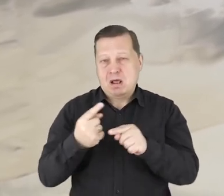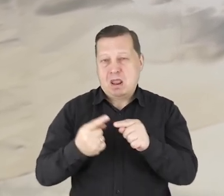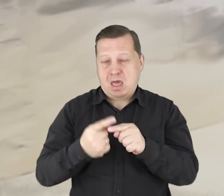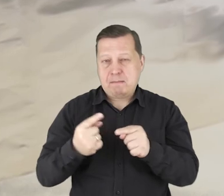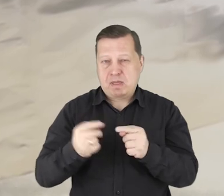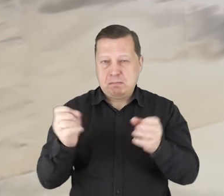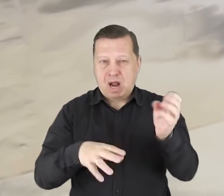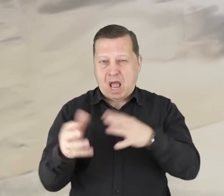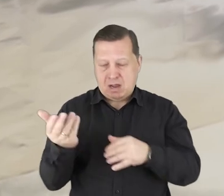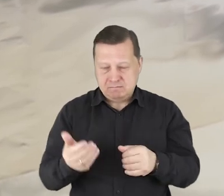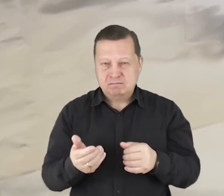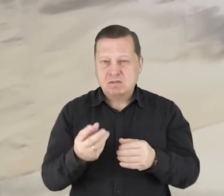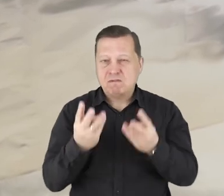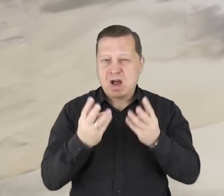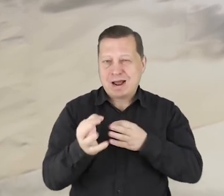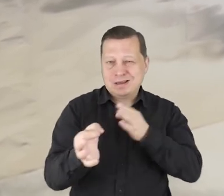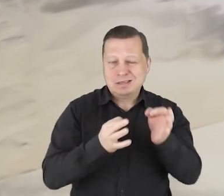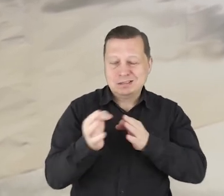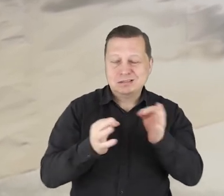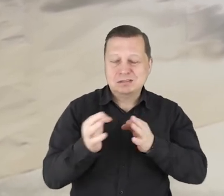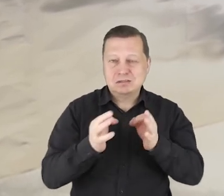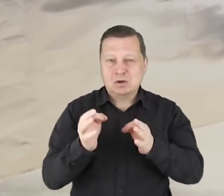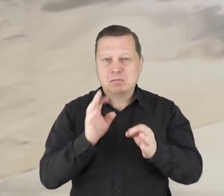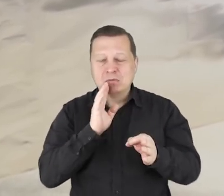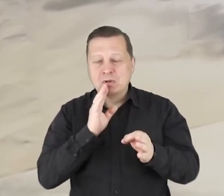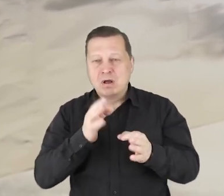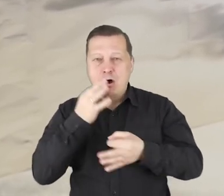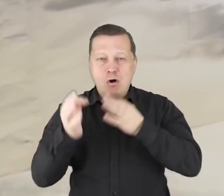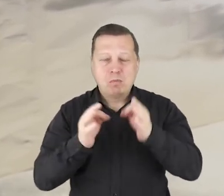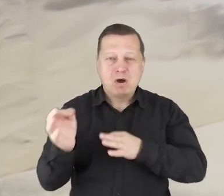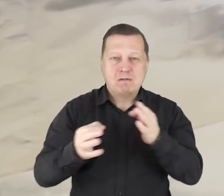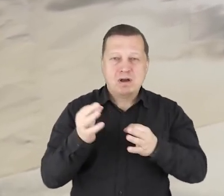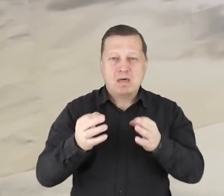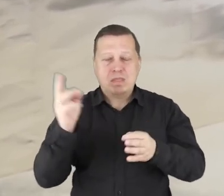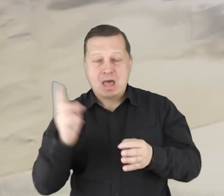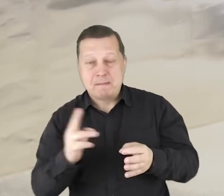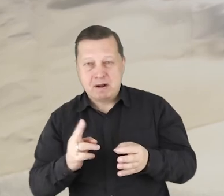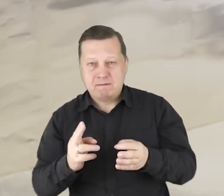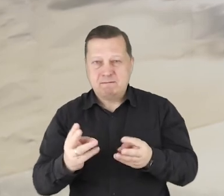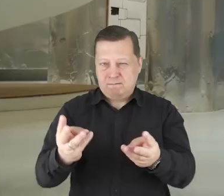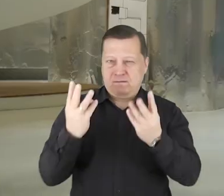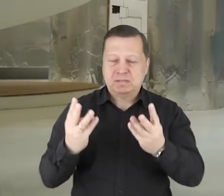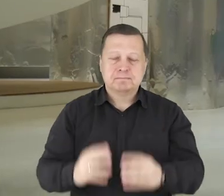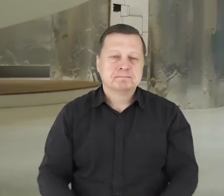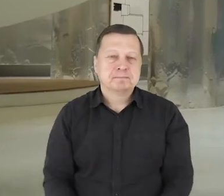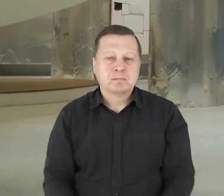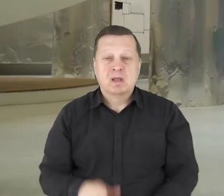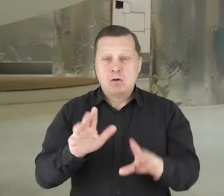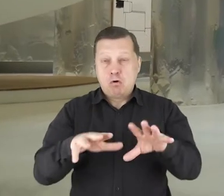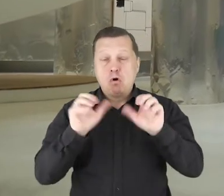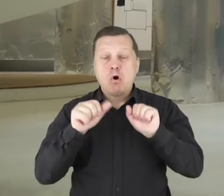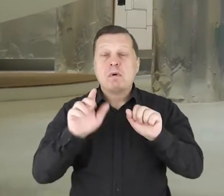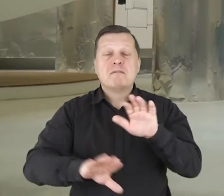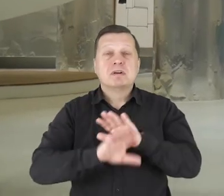którym jakaś ważna historia jest wyartykułowana, opowiedziana, namalowana. W odbiorze